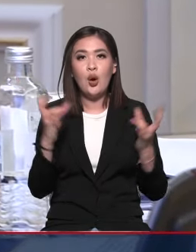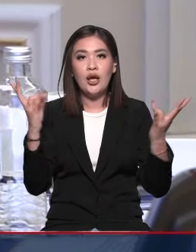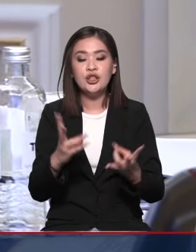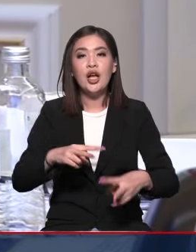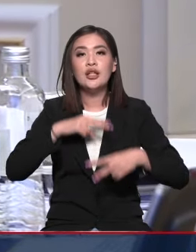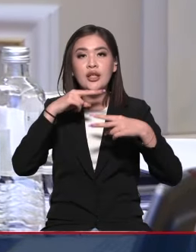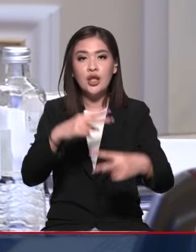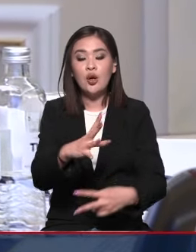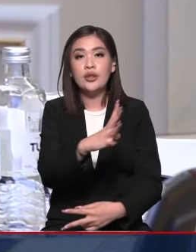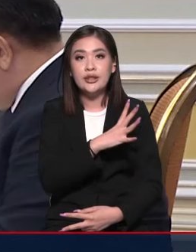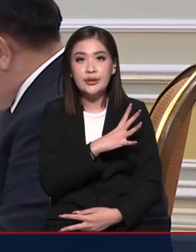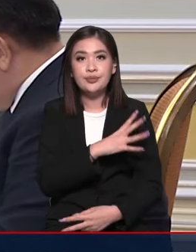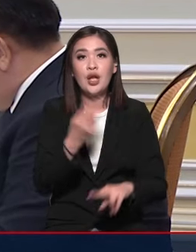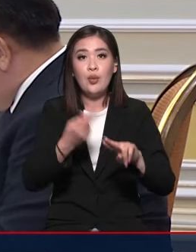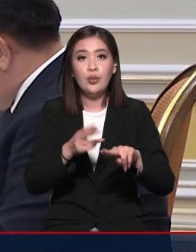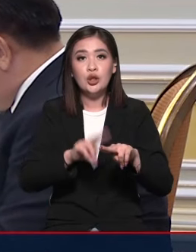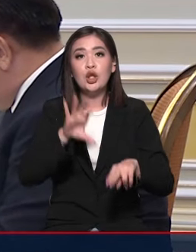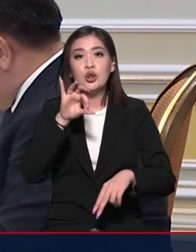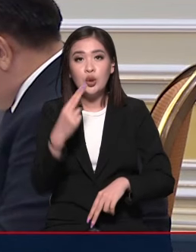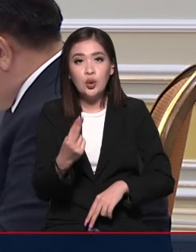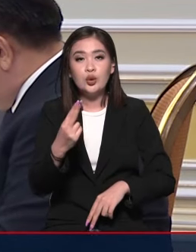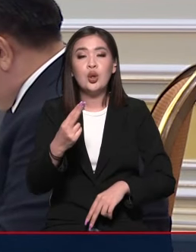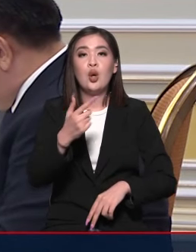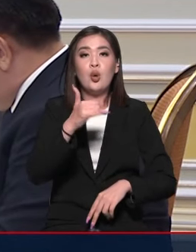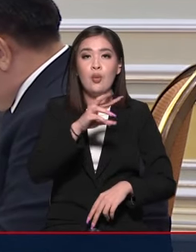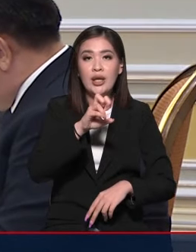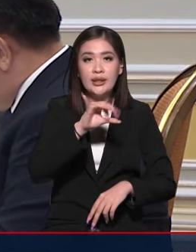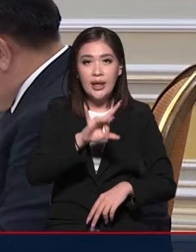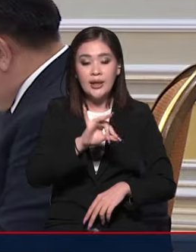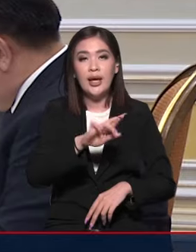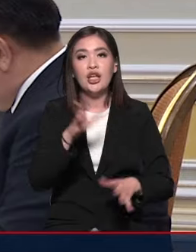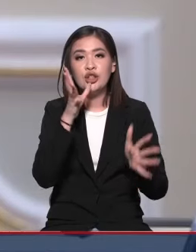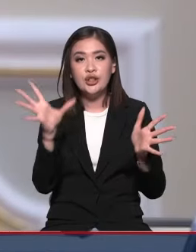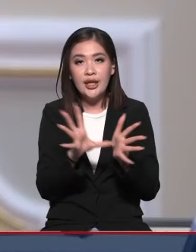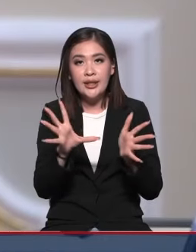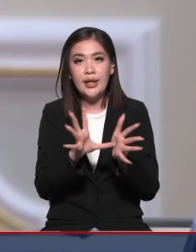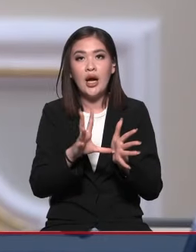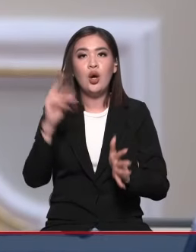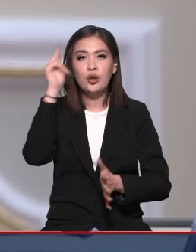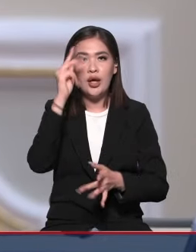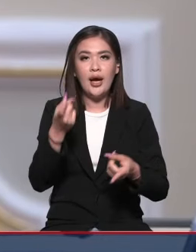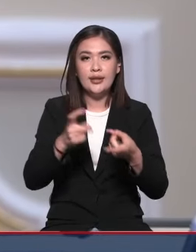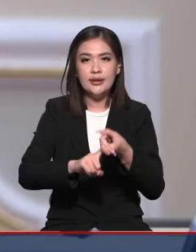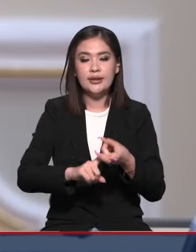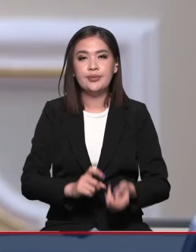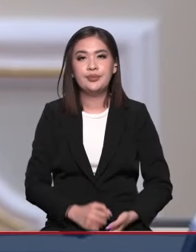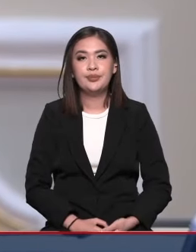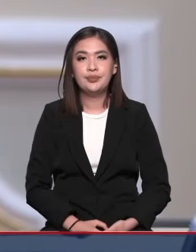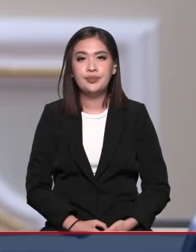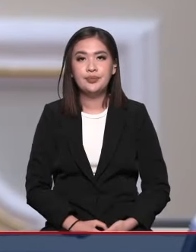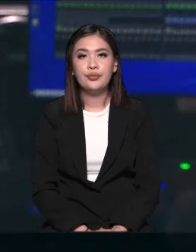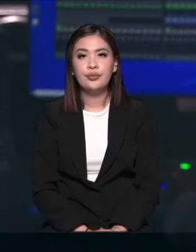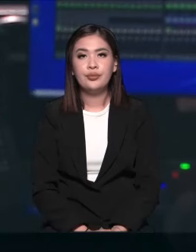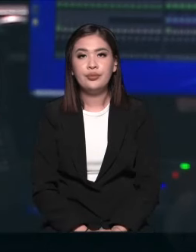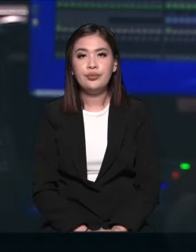назар аударды. Бұл әлеуметтік, гуманитарлық, сондай-ақ инженерлік, техникалық мамандықтарға да қатысты.